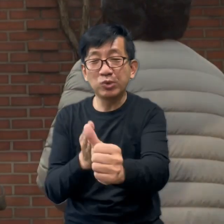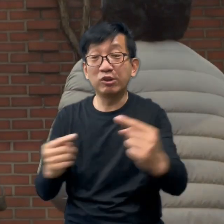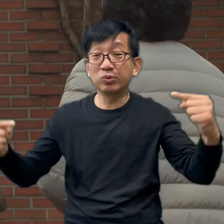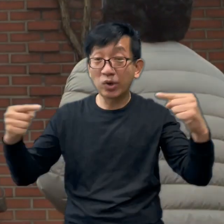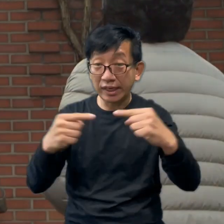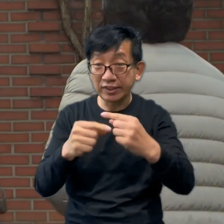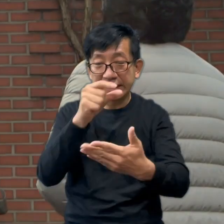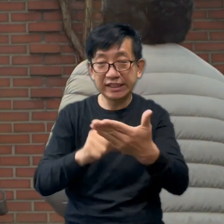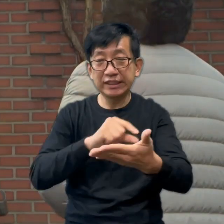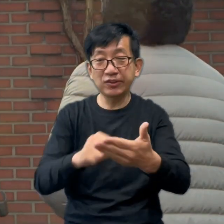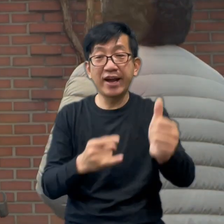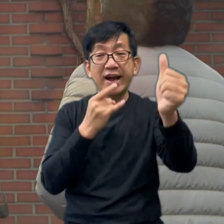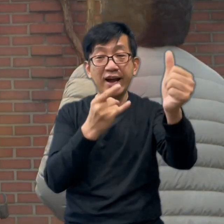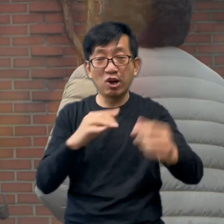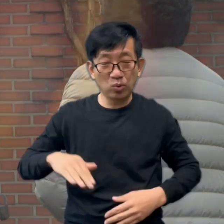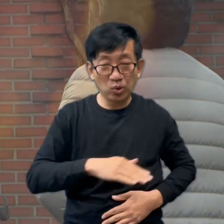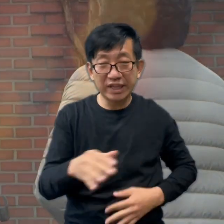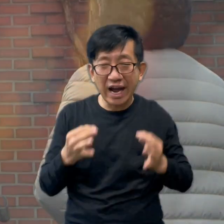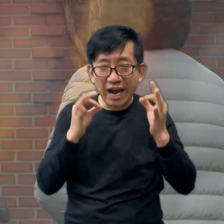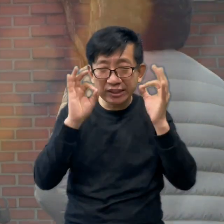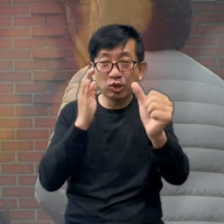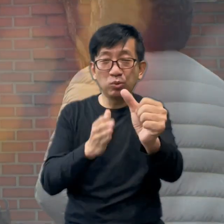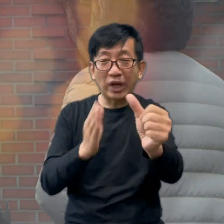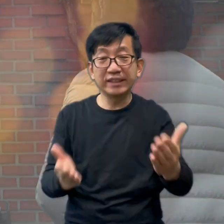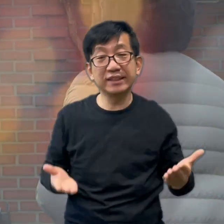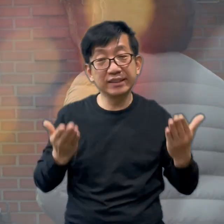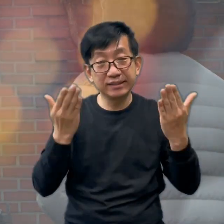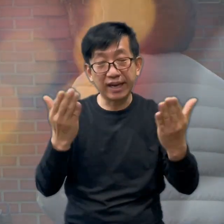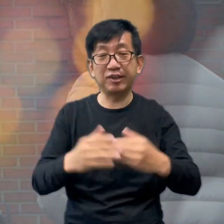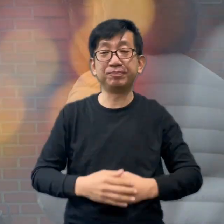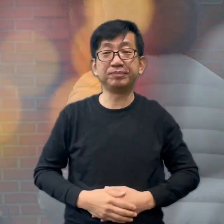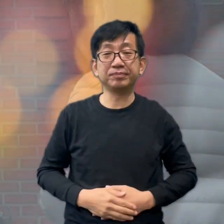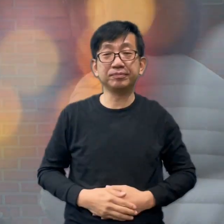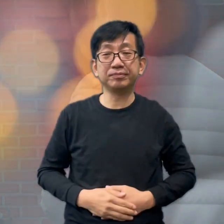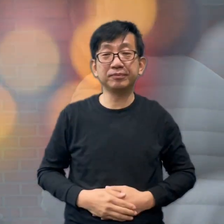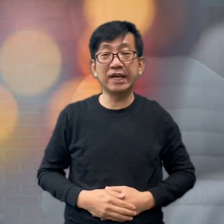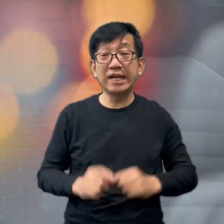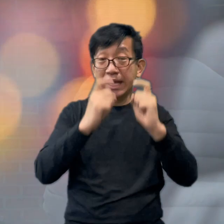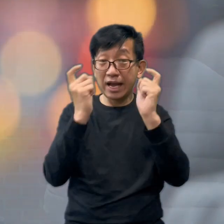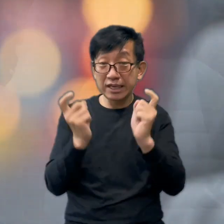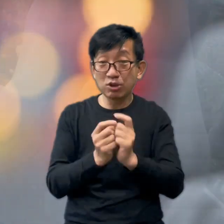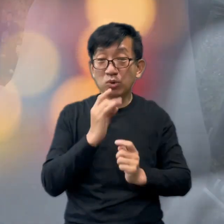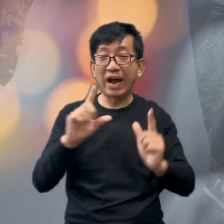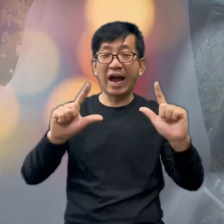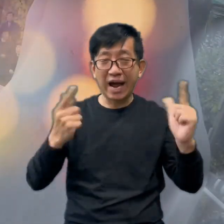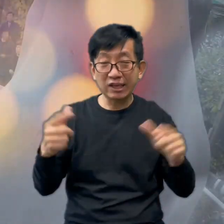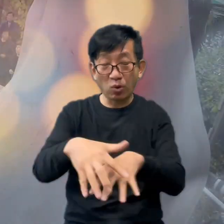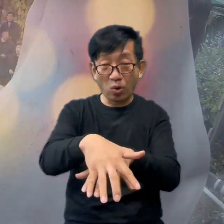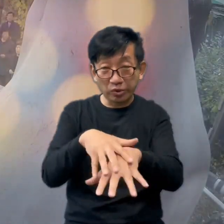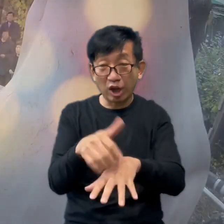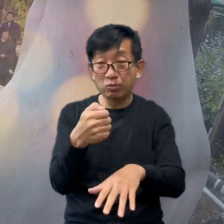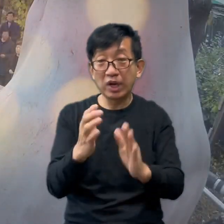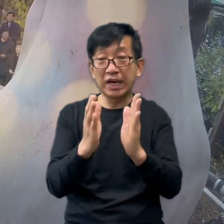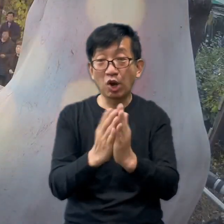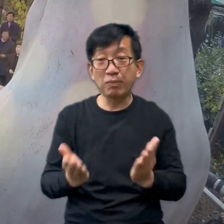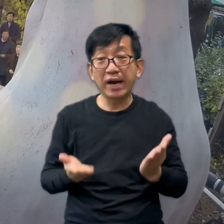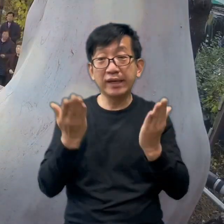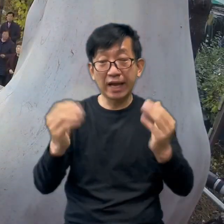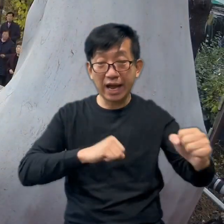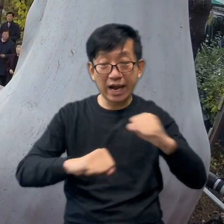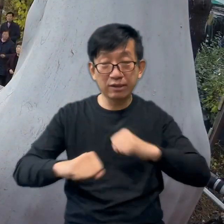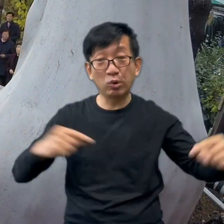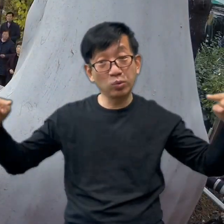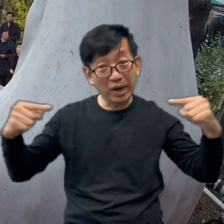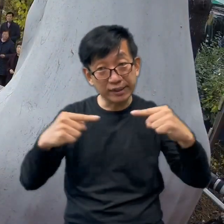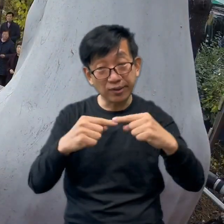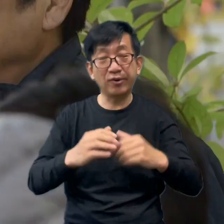통해 그리스도께 우리의 간절한 청을 드립니다. 나아가 개인뿐 아니라 공동체로 묵주기도를